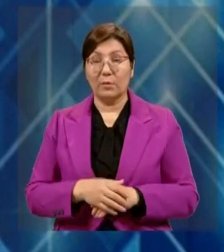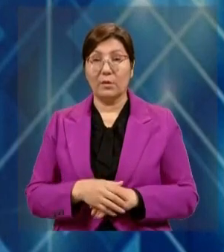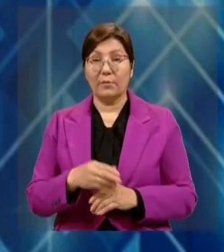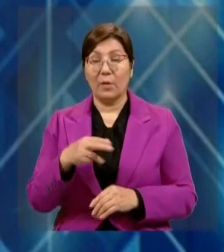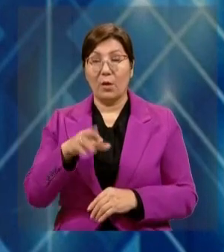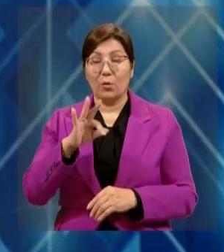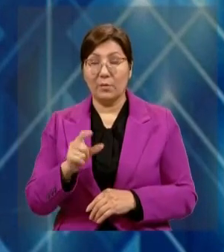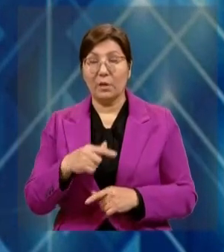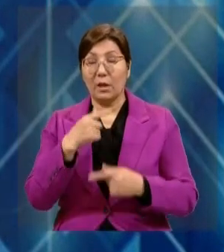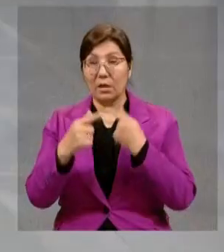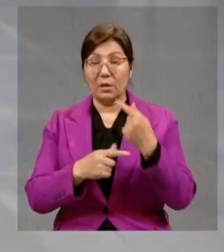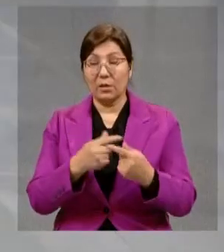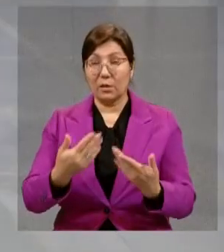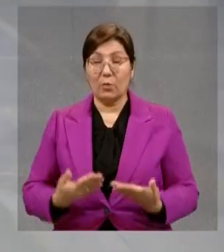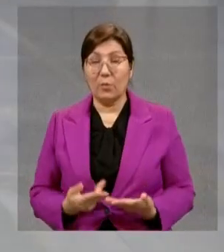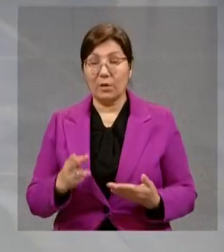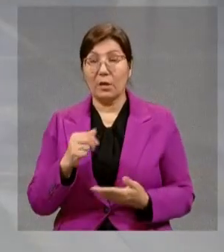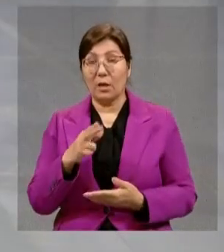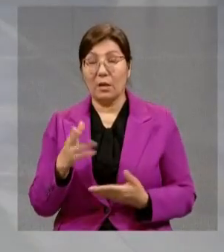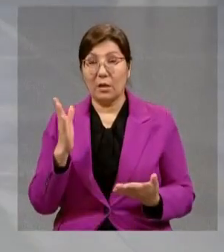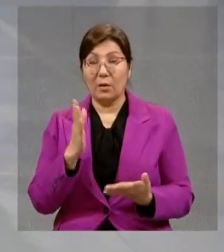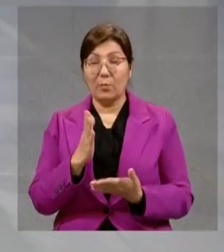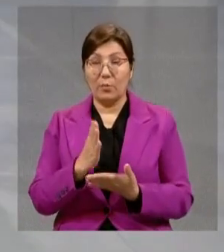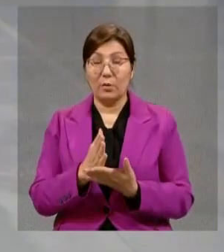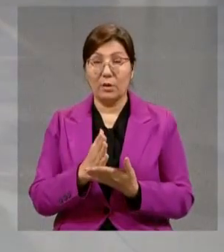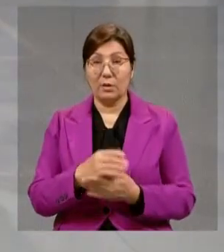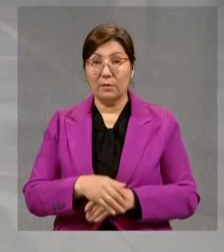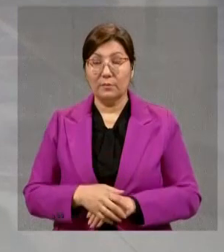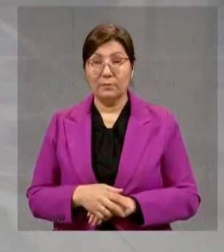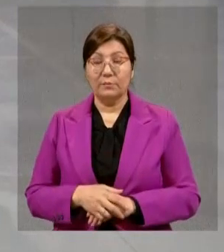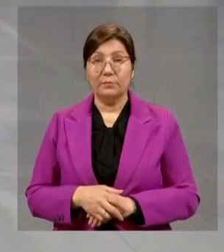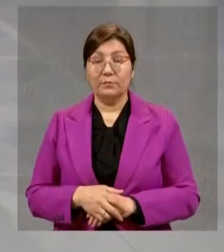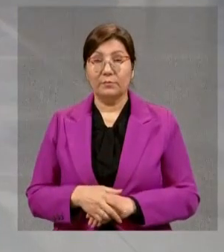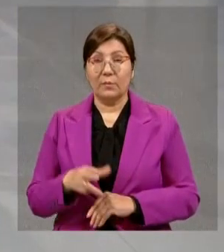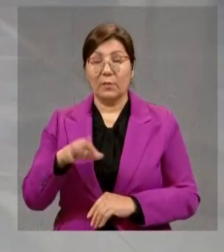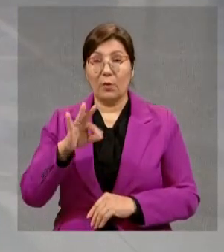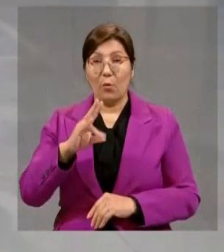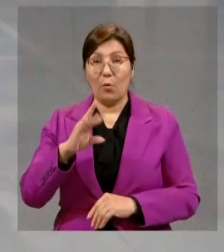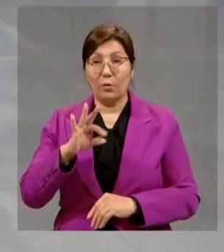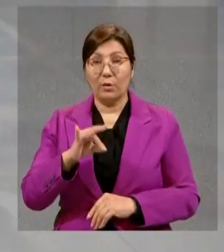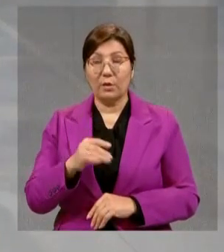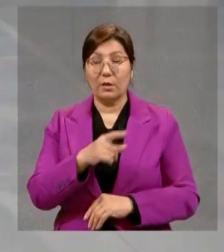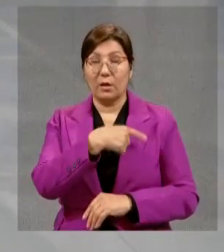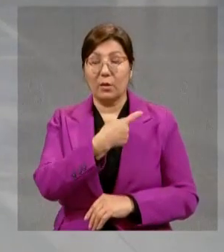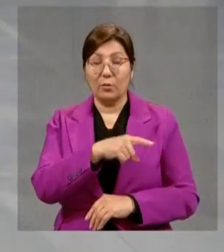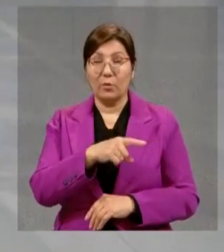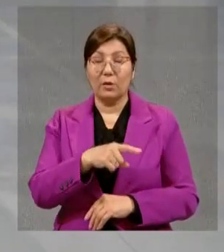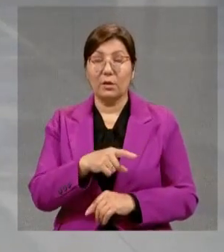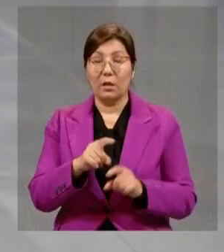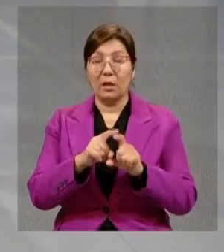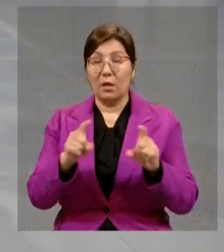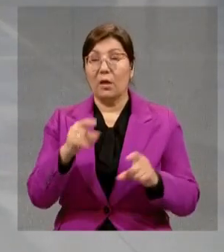зиян келіп кетпей ме? Донор болғаннан кейін ауруханада жатады. Шамалы